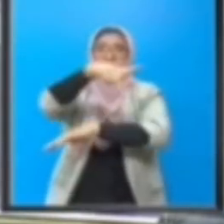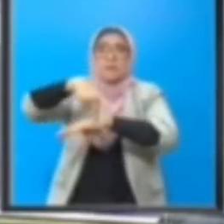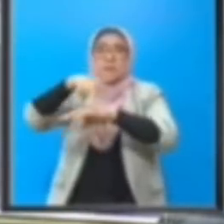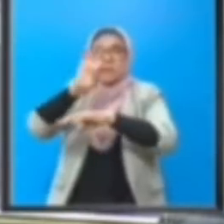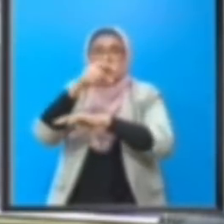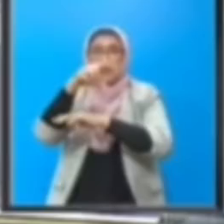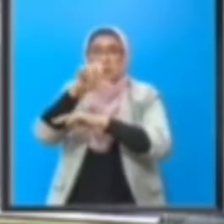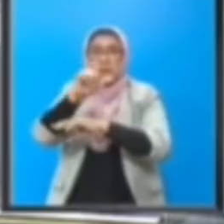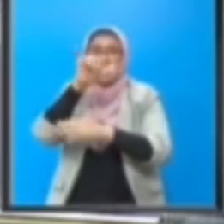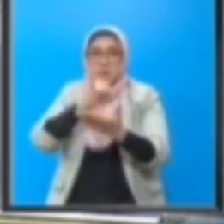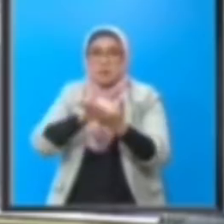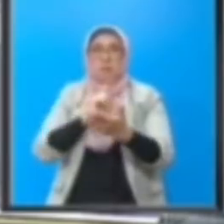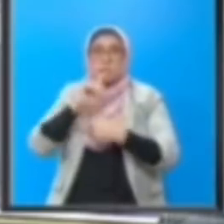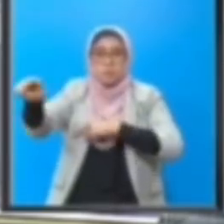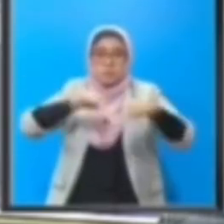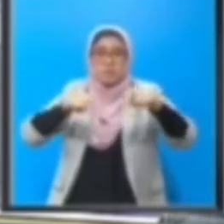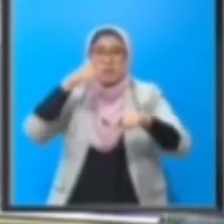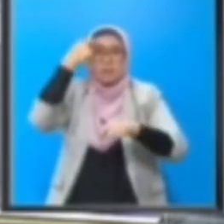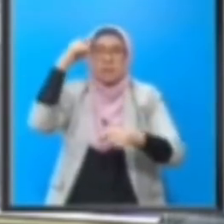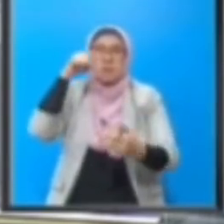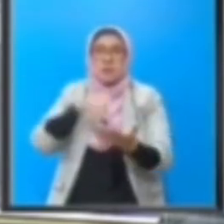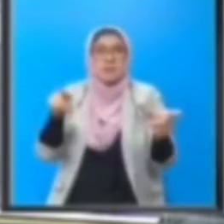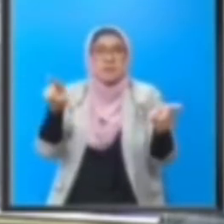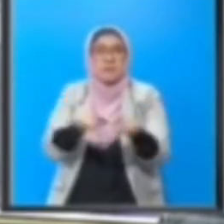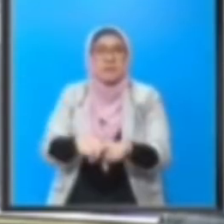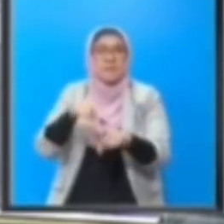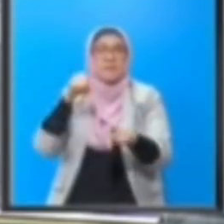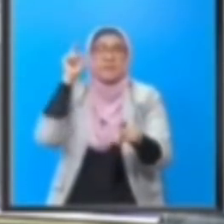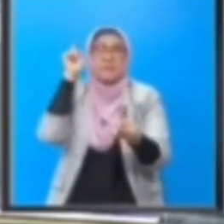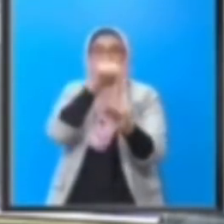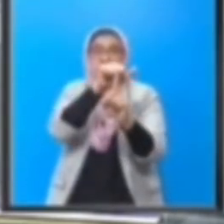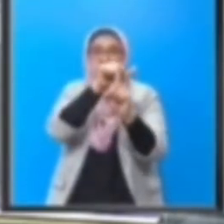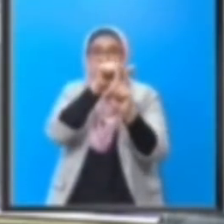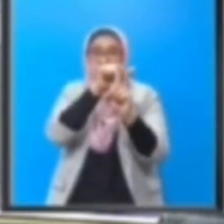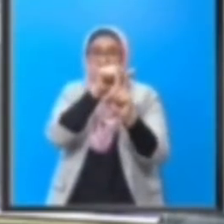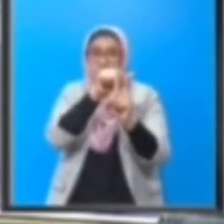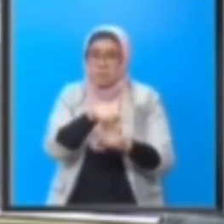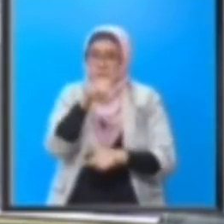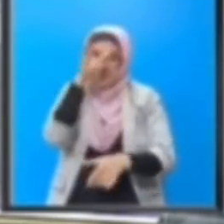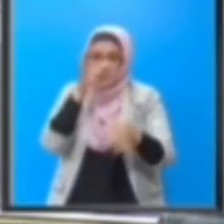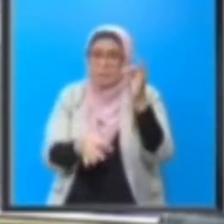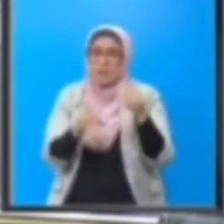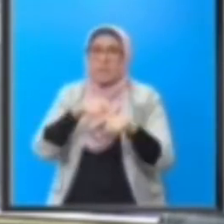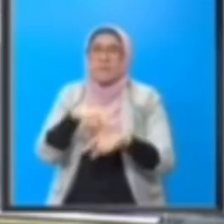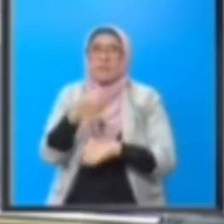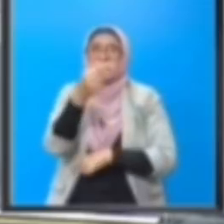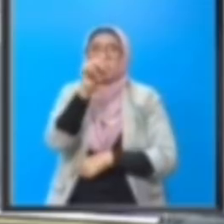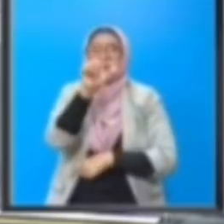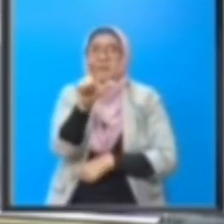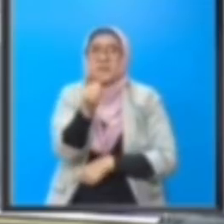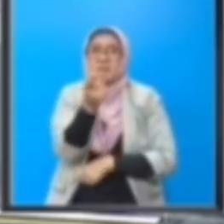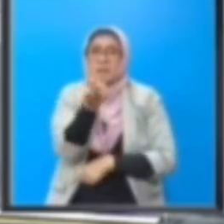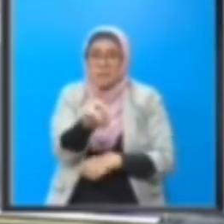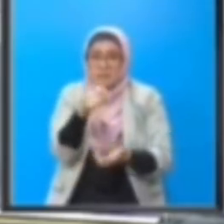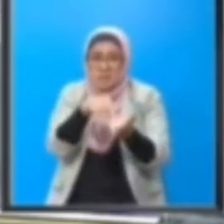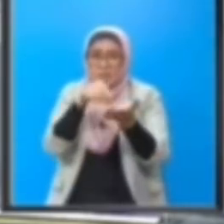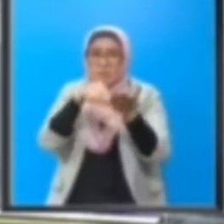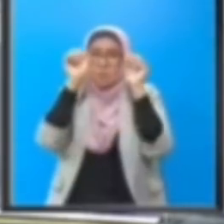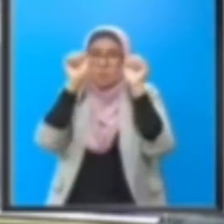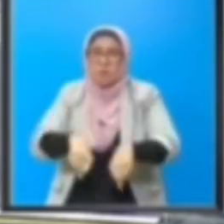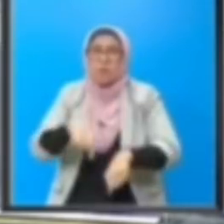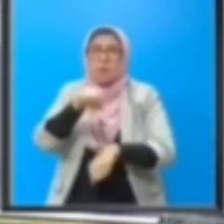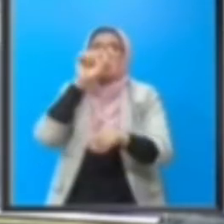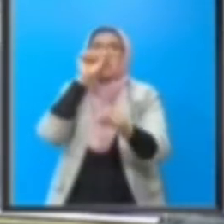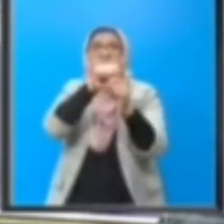ini merupakan satu penipuan. Baik. Kita ambil. Kalau perkara sebesar ini pun boleh ditipu, bayangkan